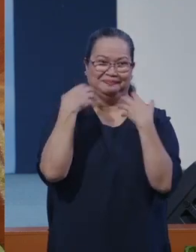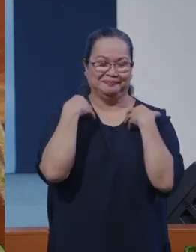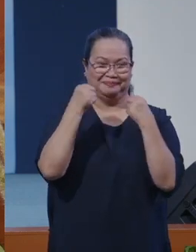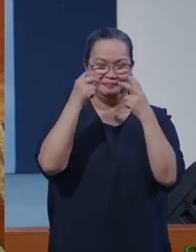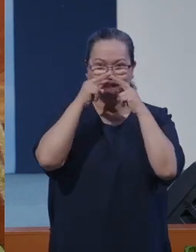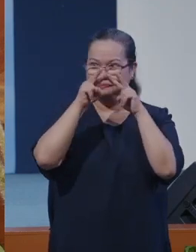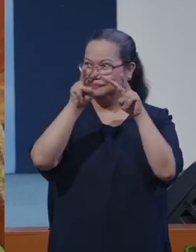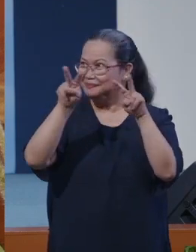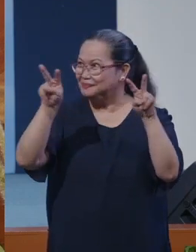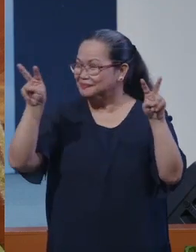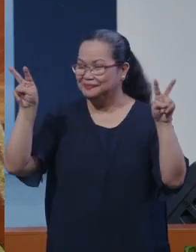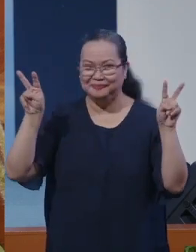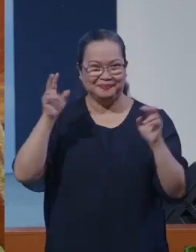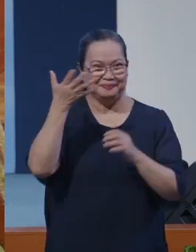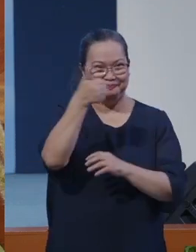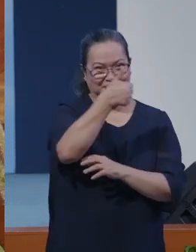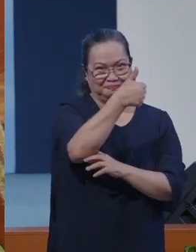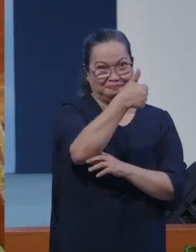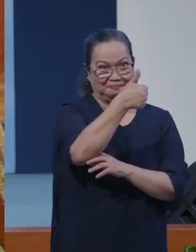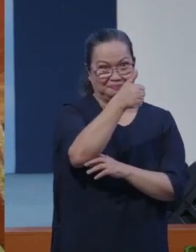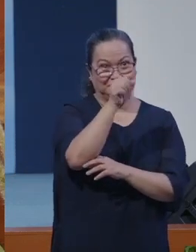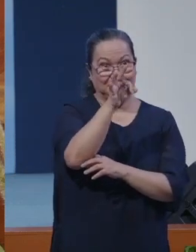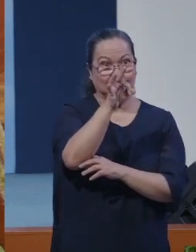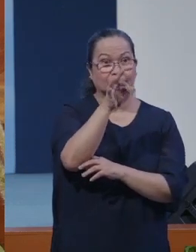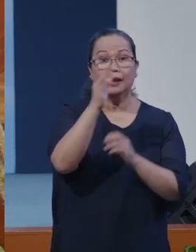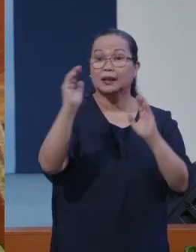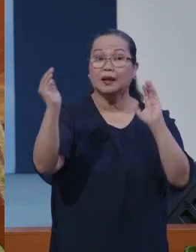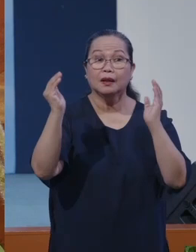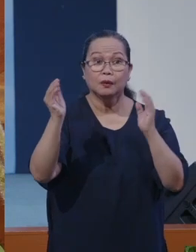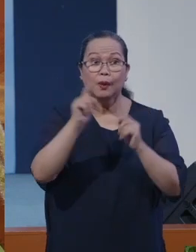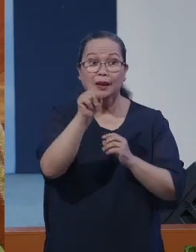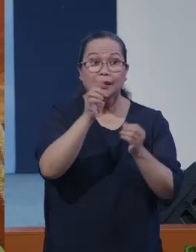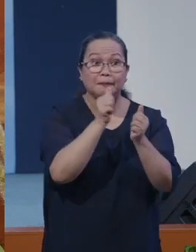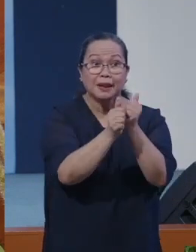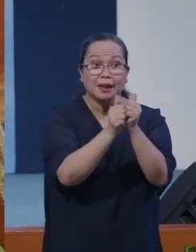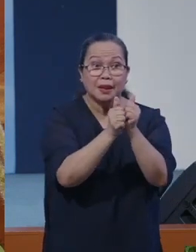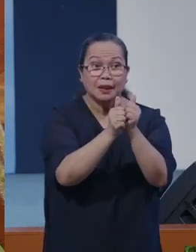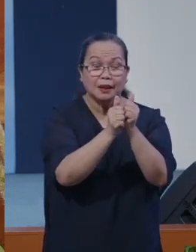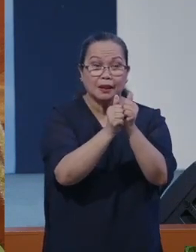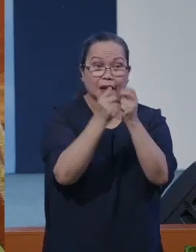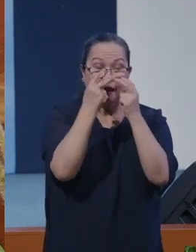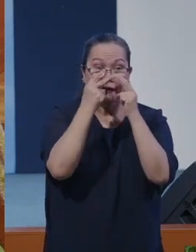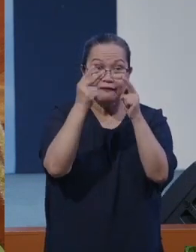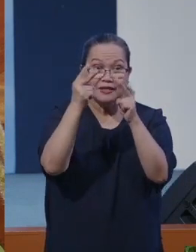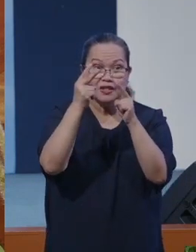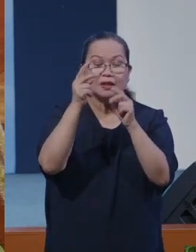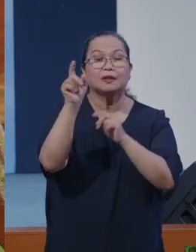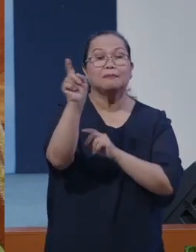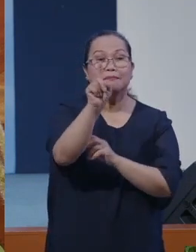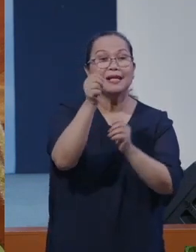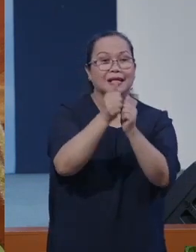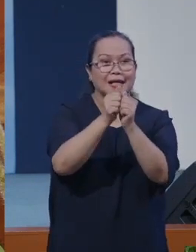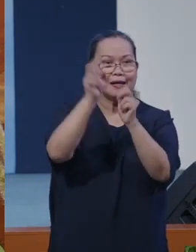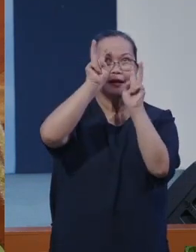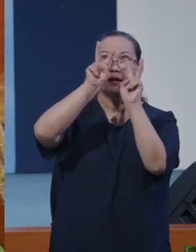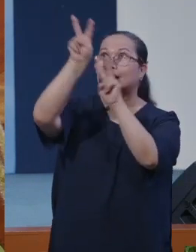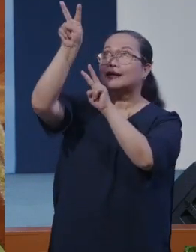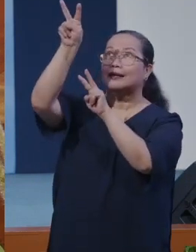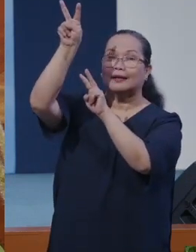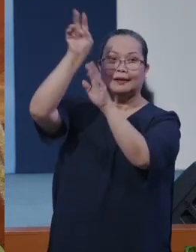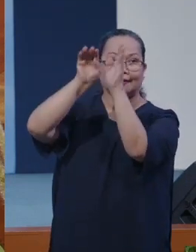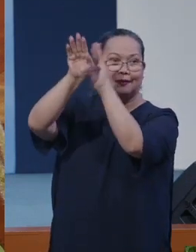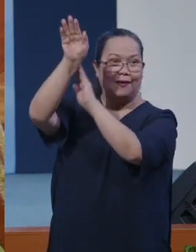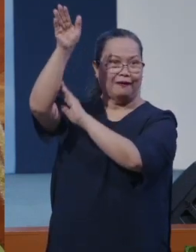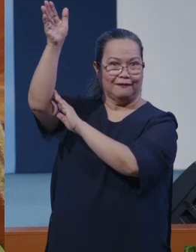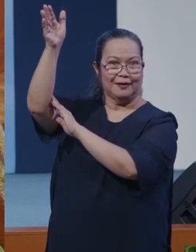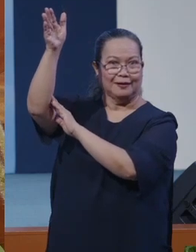vision mo. Pero ang implikasyon nito ay ang vision mo ay makalangit. Bakit? Kasi sinabi dun